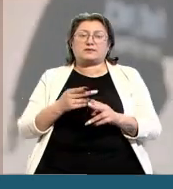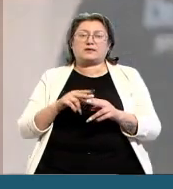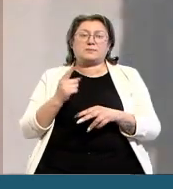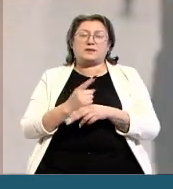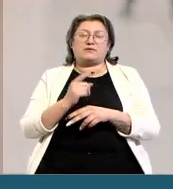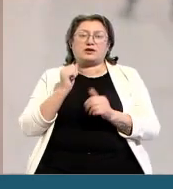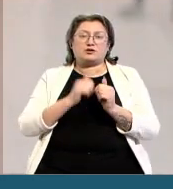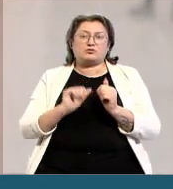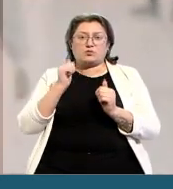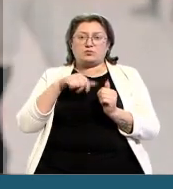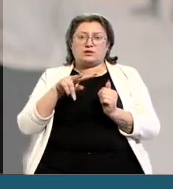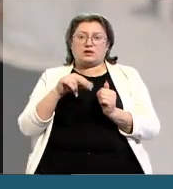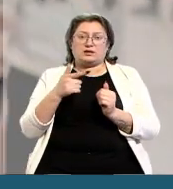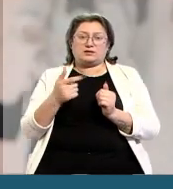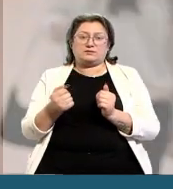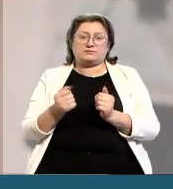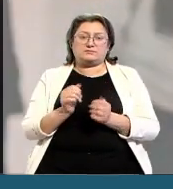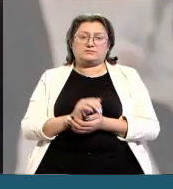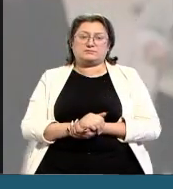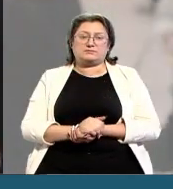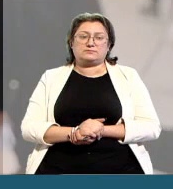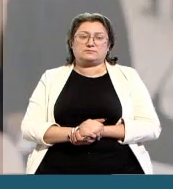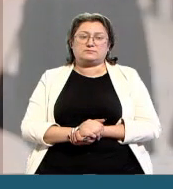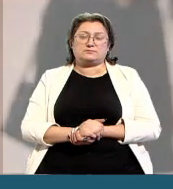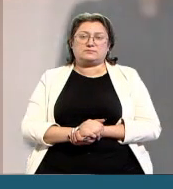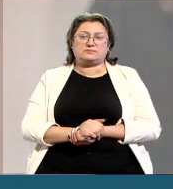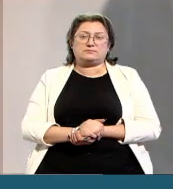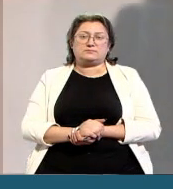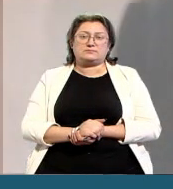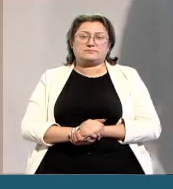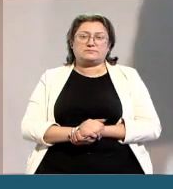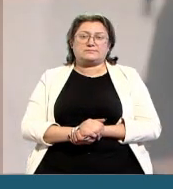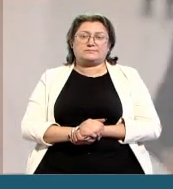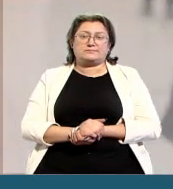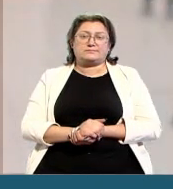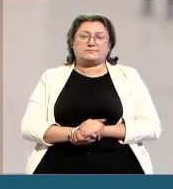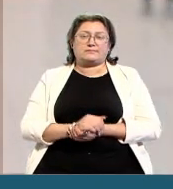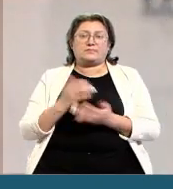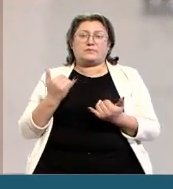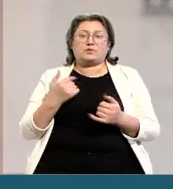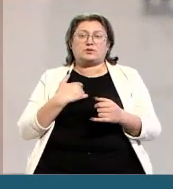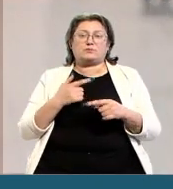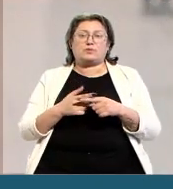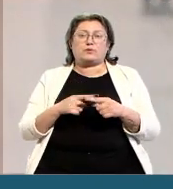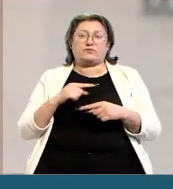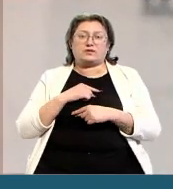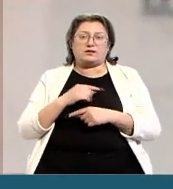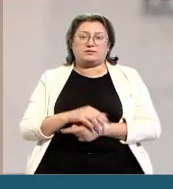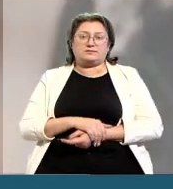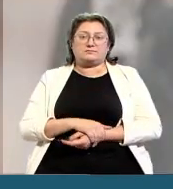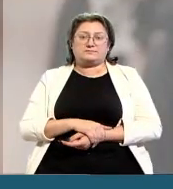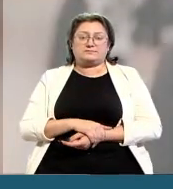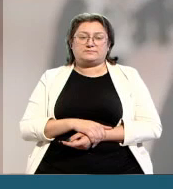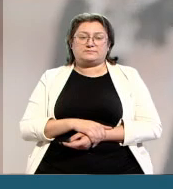қанаты осы жылы осы Достар КВН лигасын ұйымдастырып жатыр. Бұл бірінші жыл емес, ол жыл сайынғы өтетін